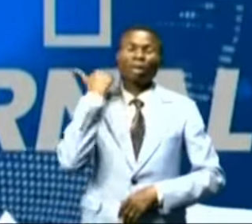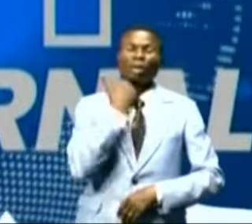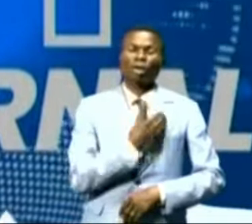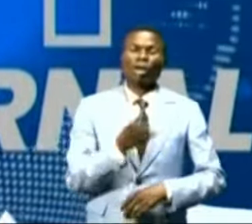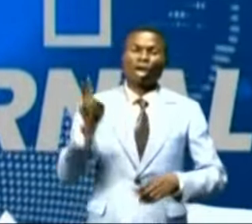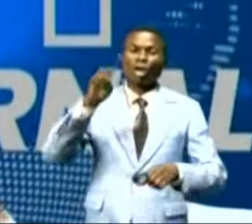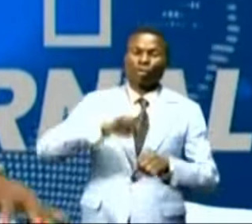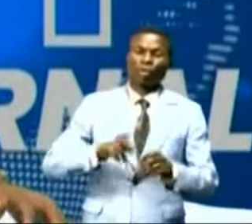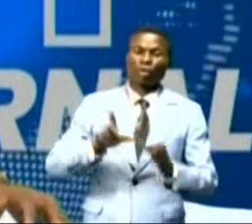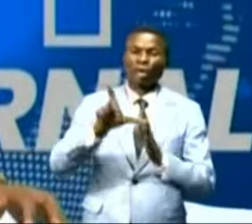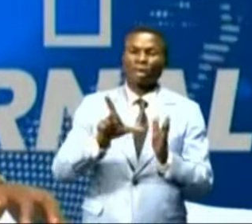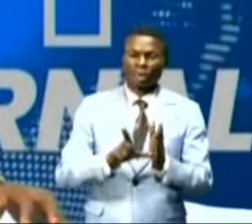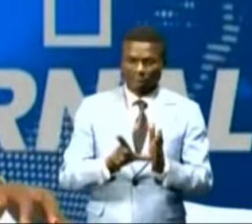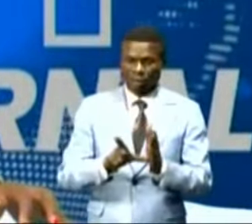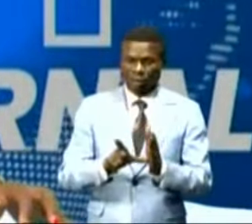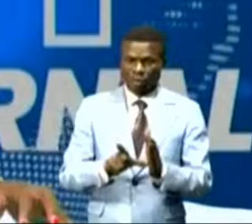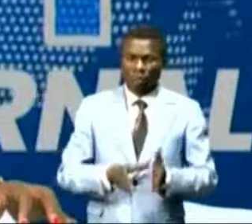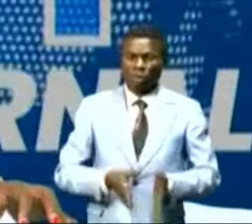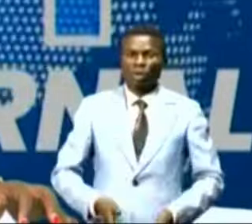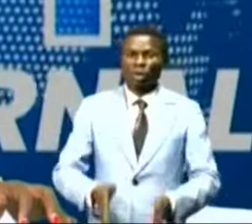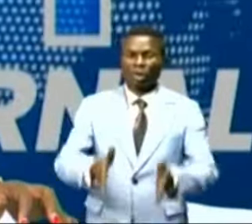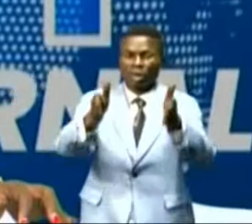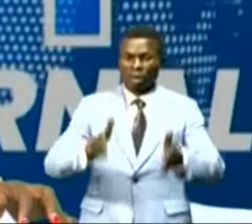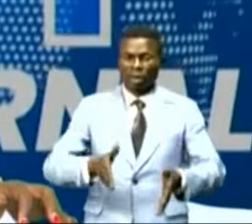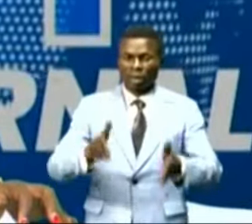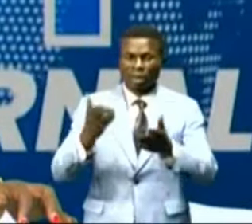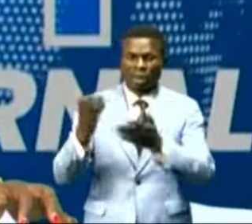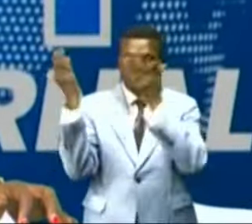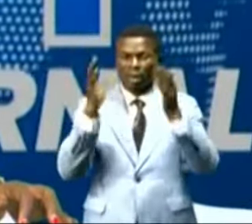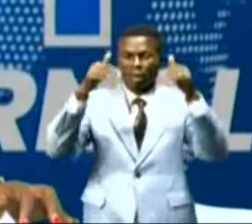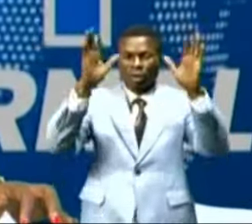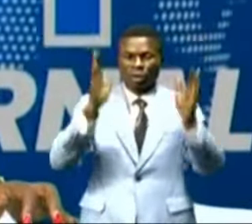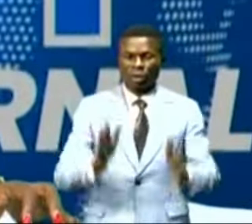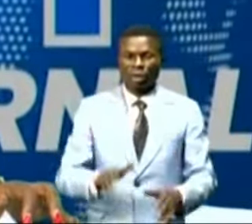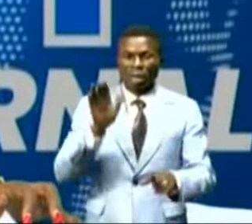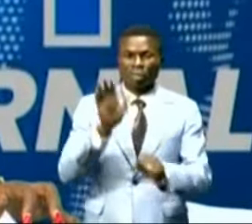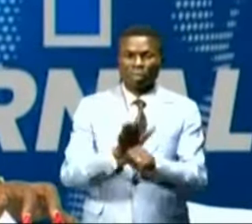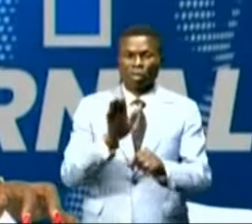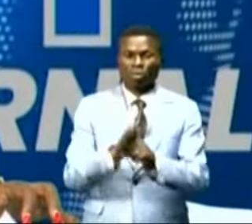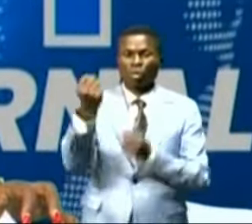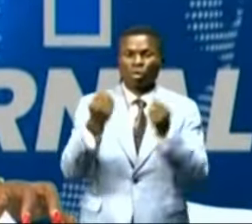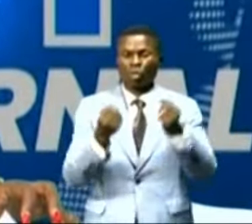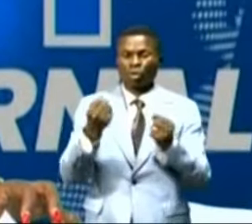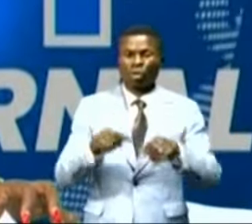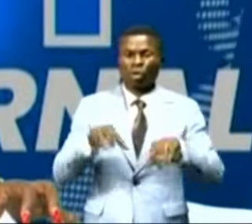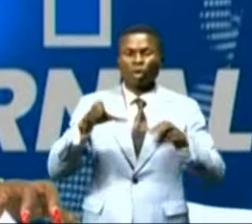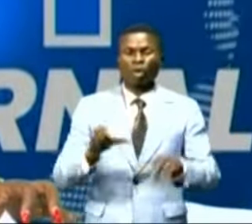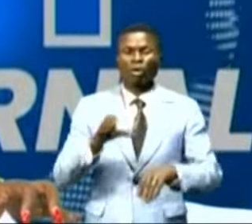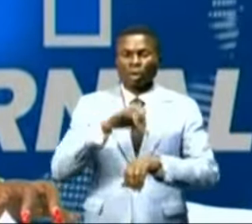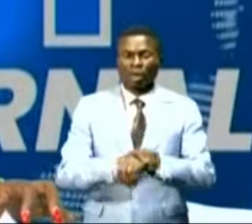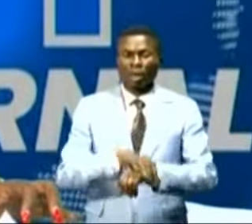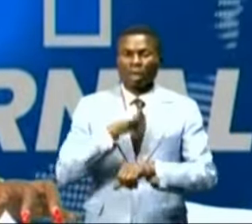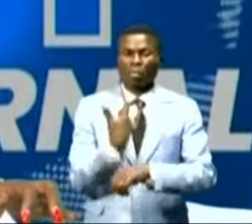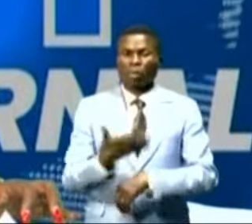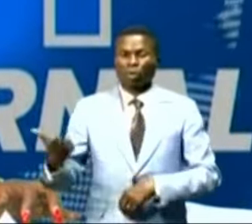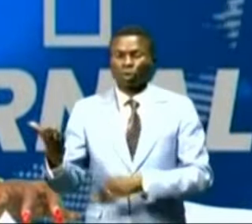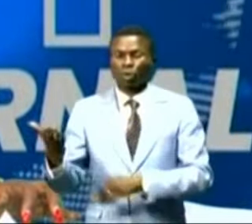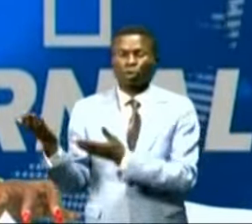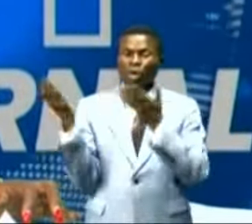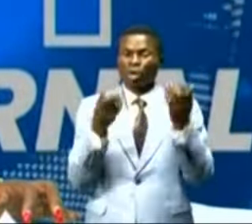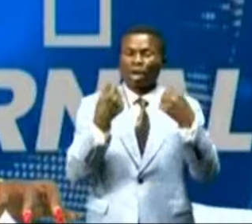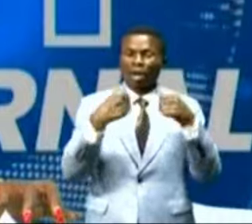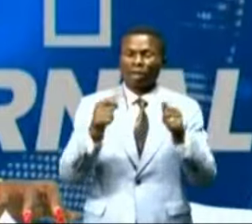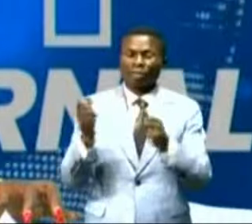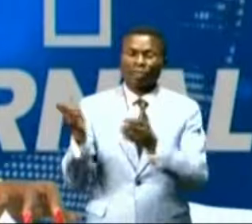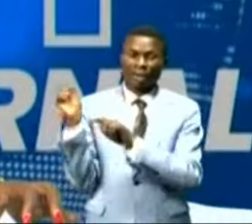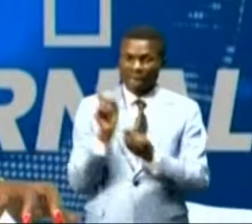règles internationales sur le transit dans le commerce extérieur, une dizaine de véhicules congolais avec des marchandises seront libérés